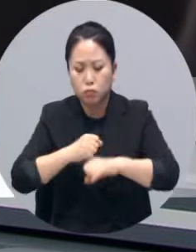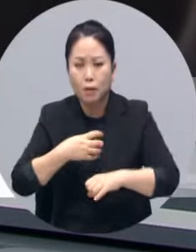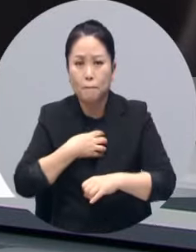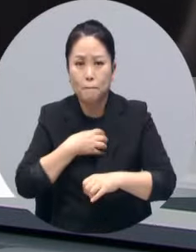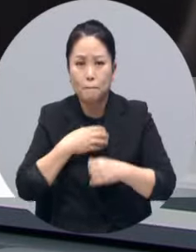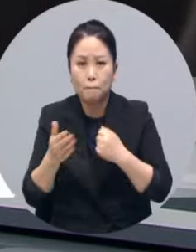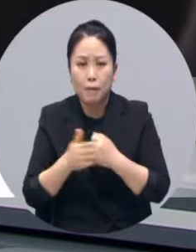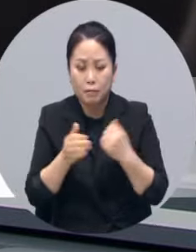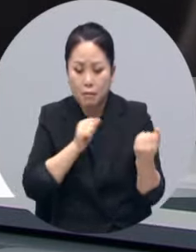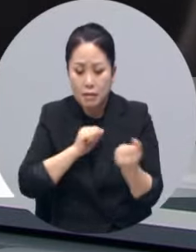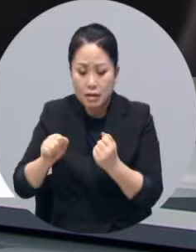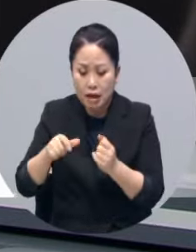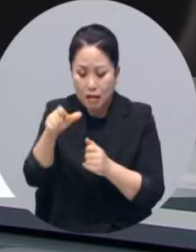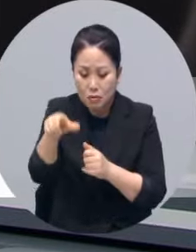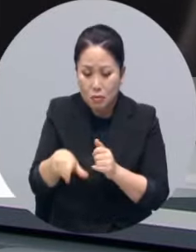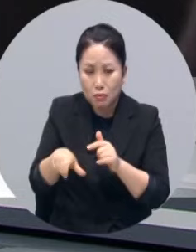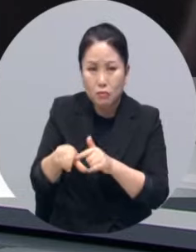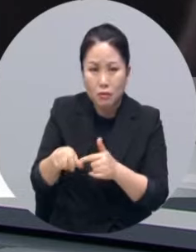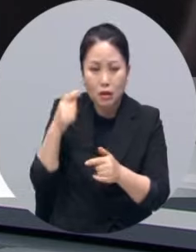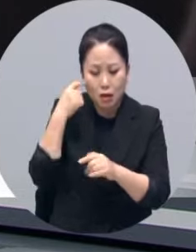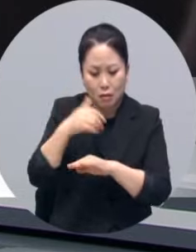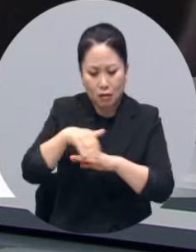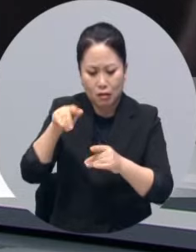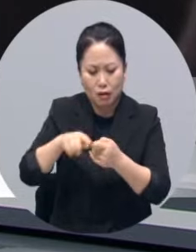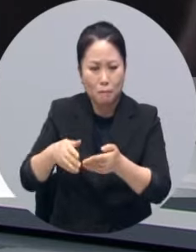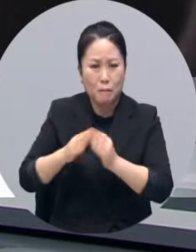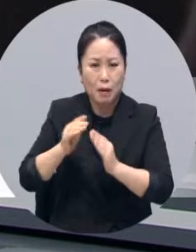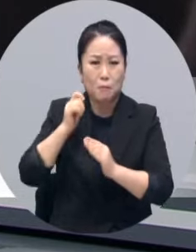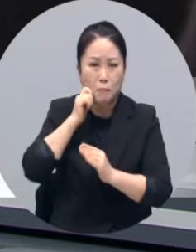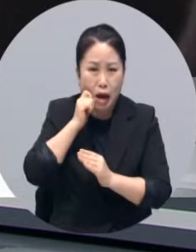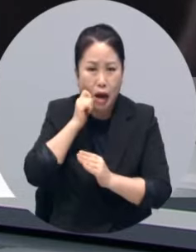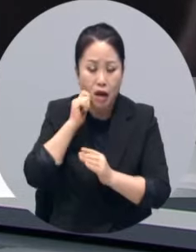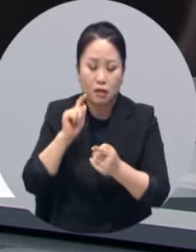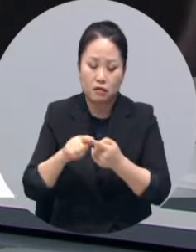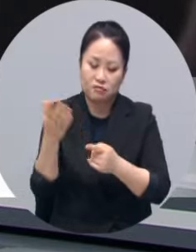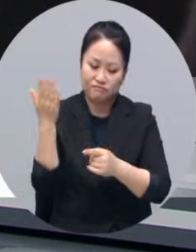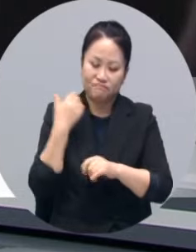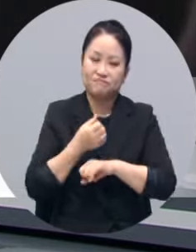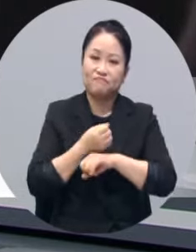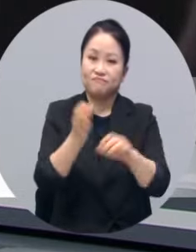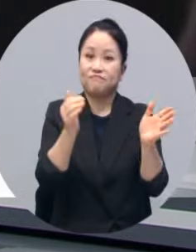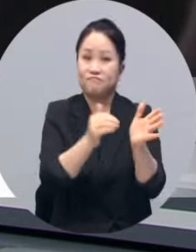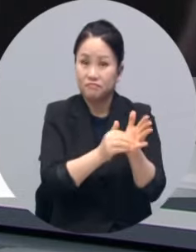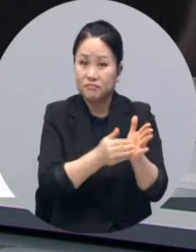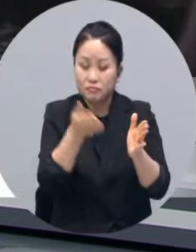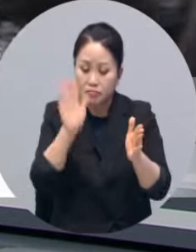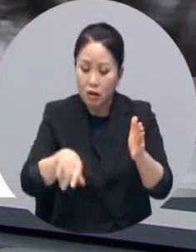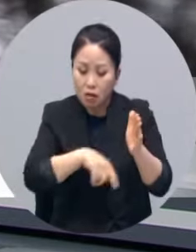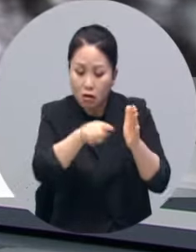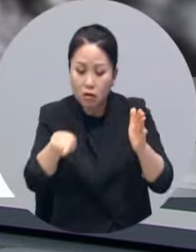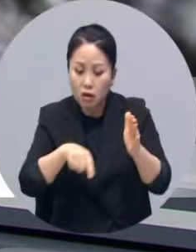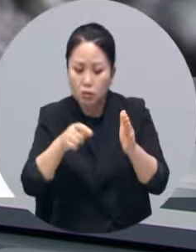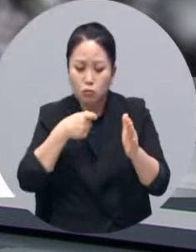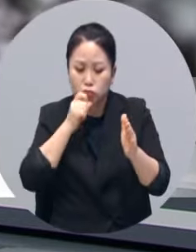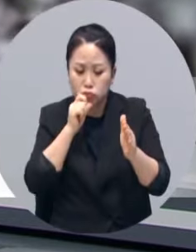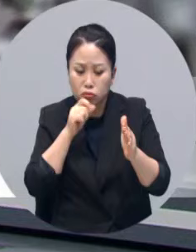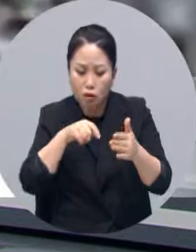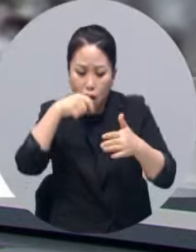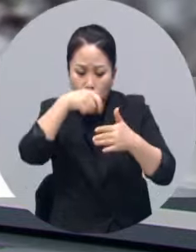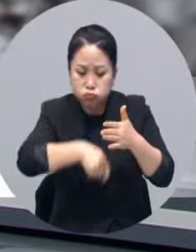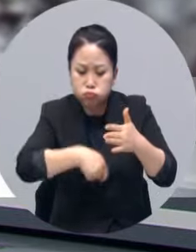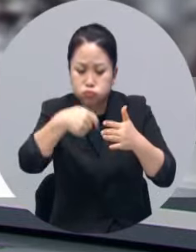통로조차 계획대로 짓지 못하고 있다는 내용 지난번 전해드렸는데요. 해당 터널 구간에 있어선 안 될 누수가